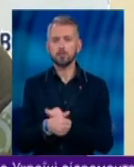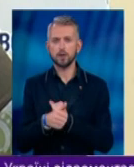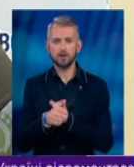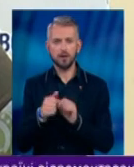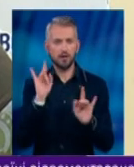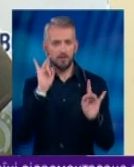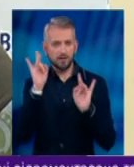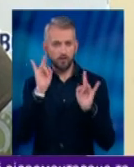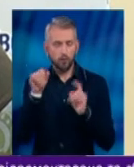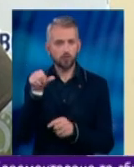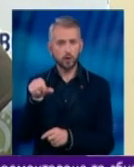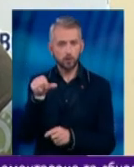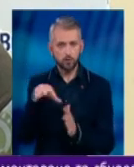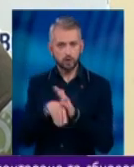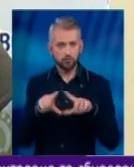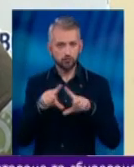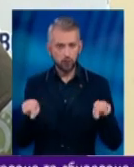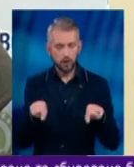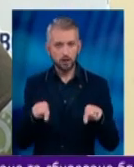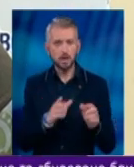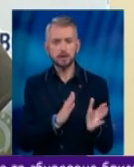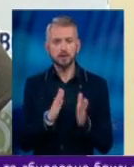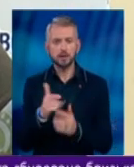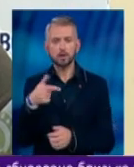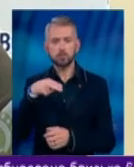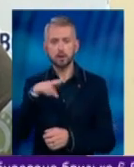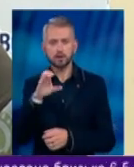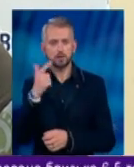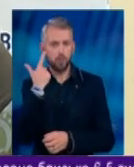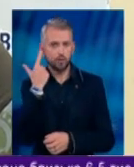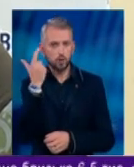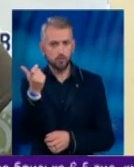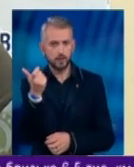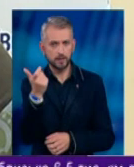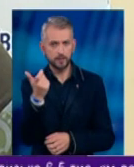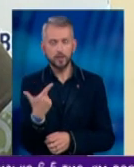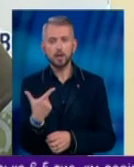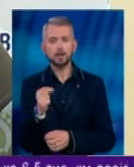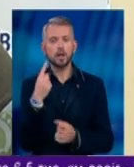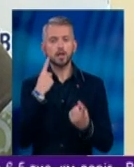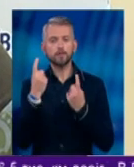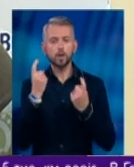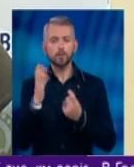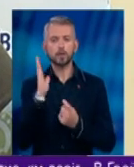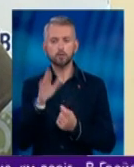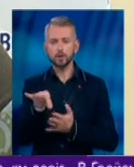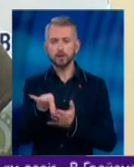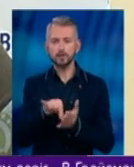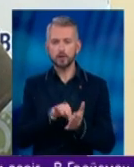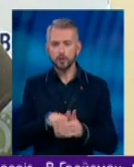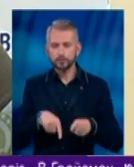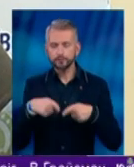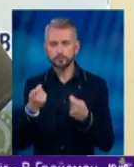тривожної кнопки в школах систему GPS-повідомлення, де інформація буде зразу йти